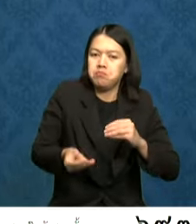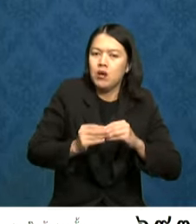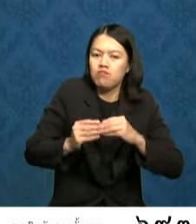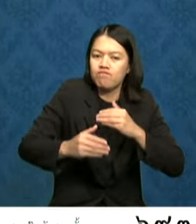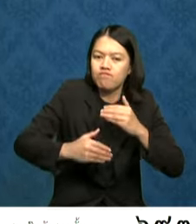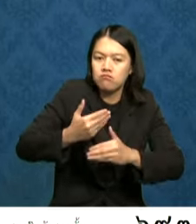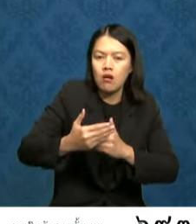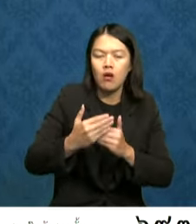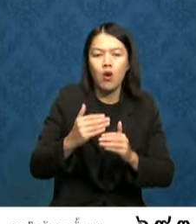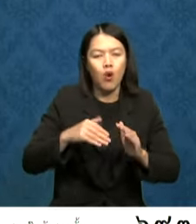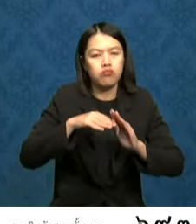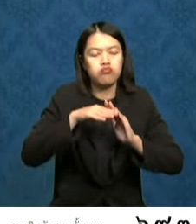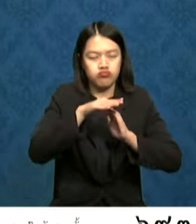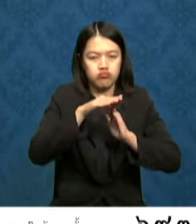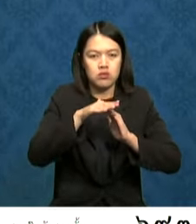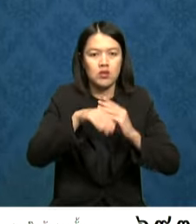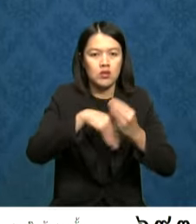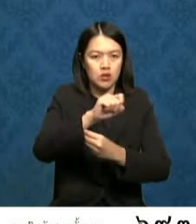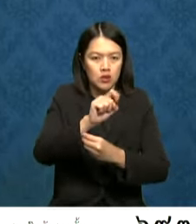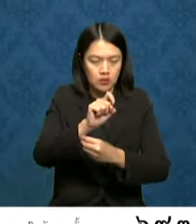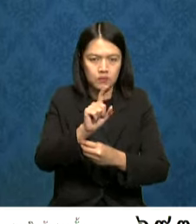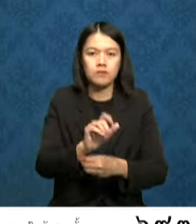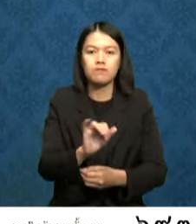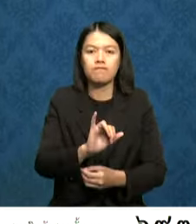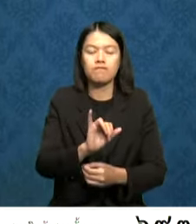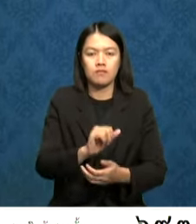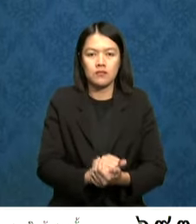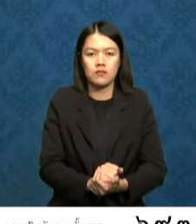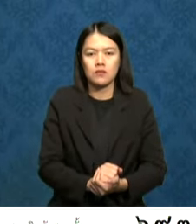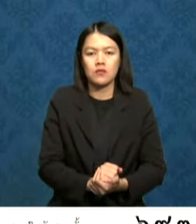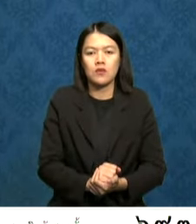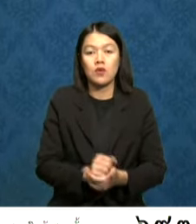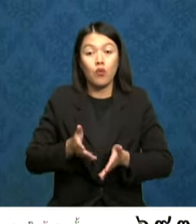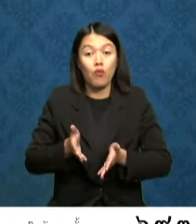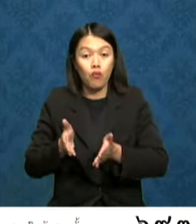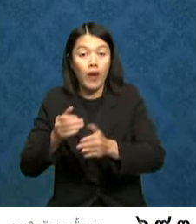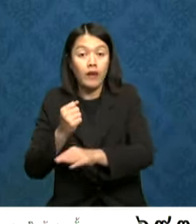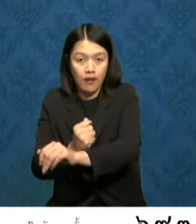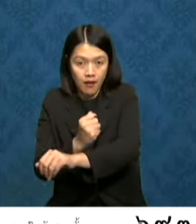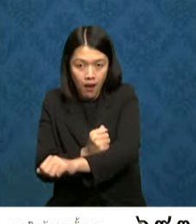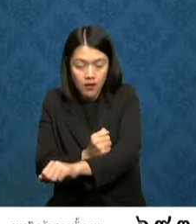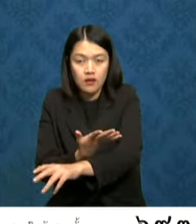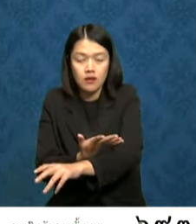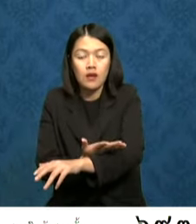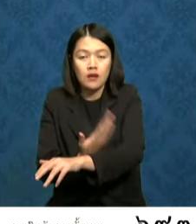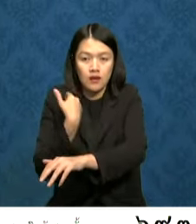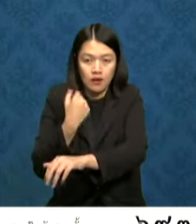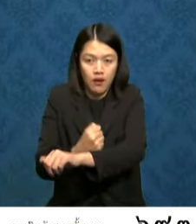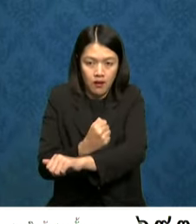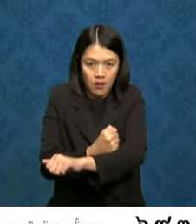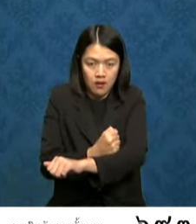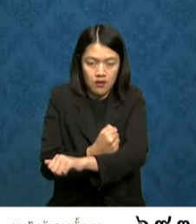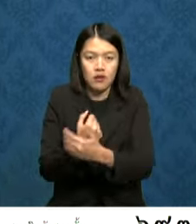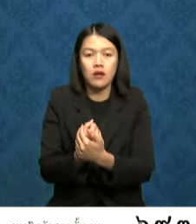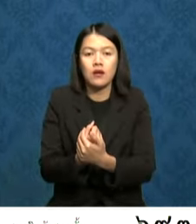ศักยภาพการเจริญเติบโตทางเศรษฐกิจนะคะซึ่งมันก็จะมาจากทางฝั่งของแรงงานนะคะต้องมี